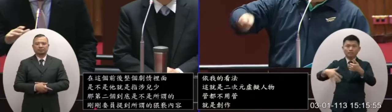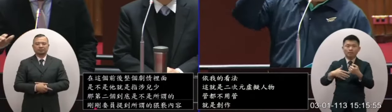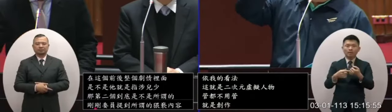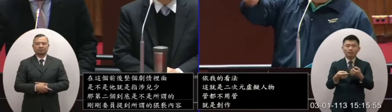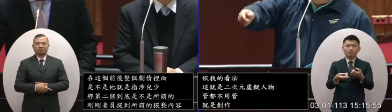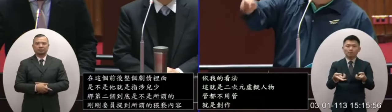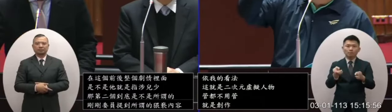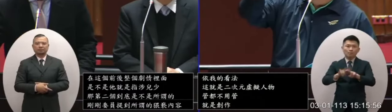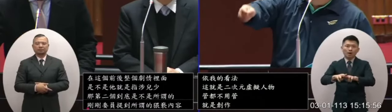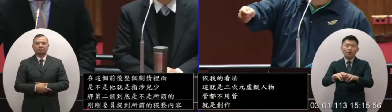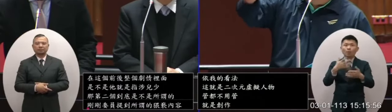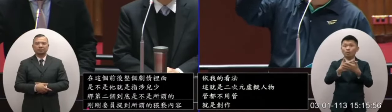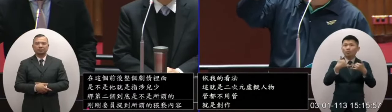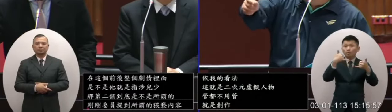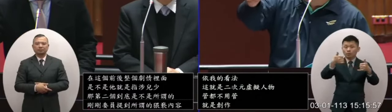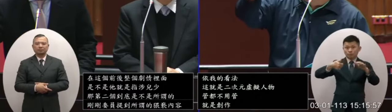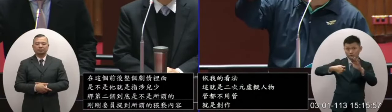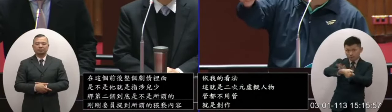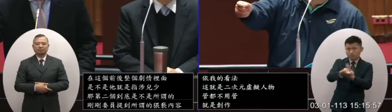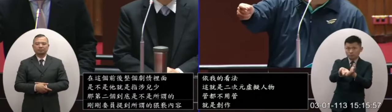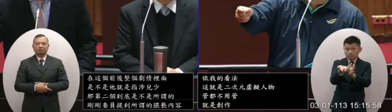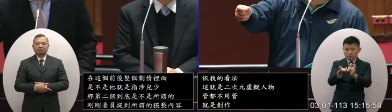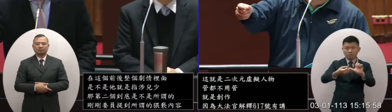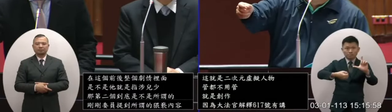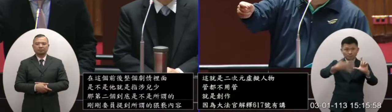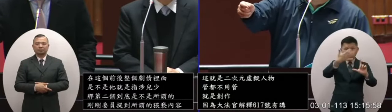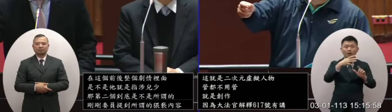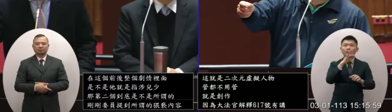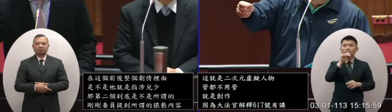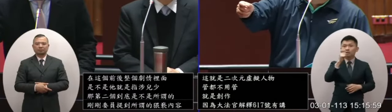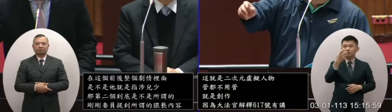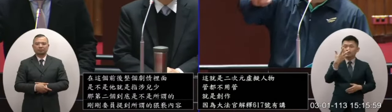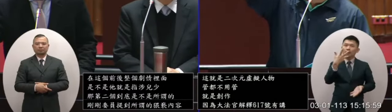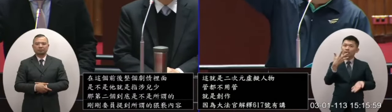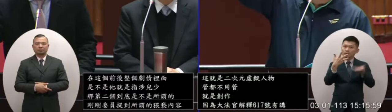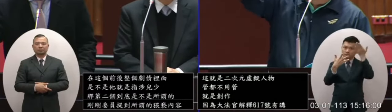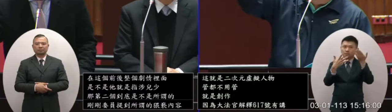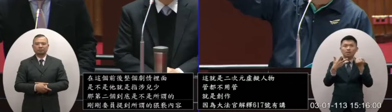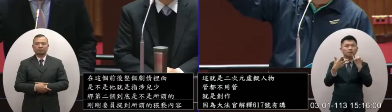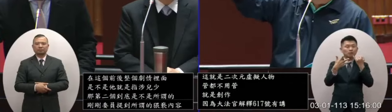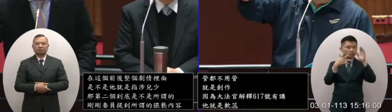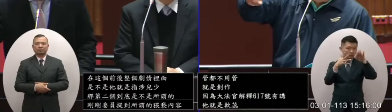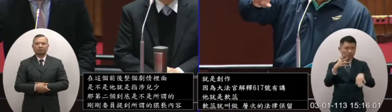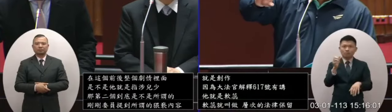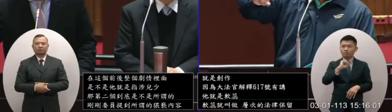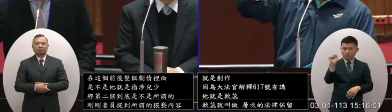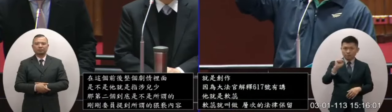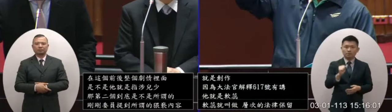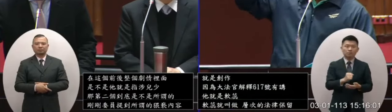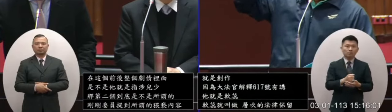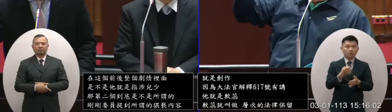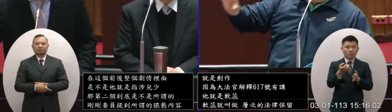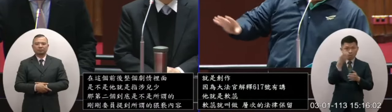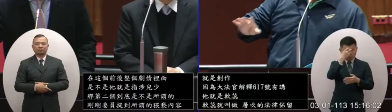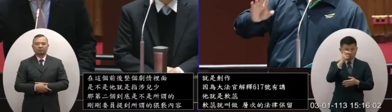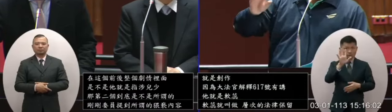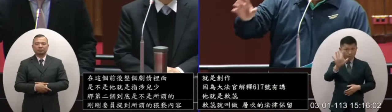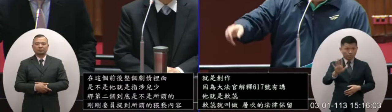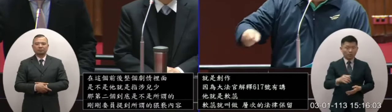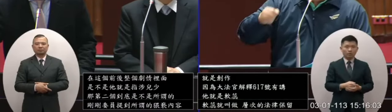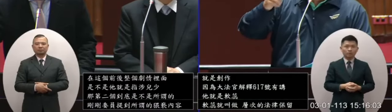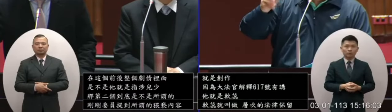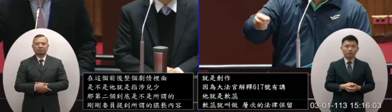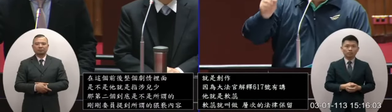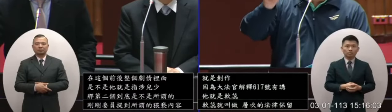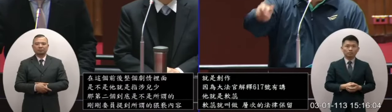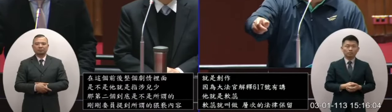装，它的网路必须要进去的时候告诉它是18禁，哦，它的管理是到这里哦，它不是在。后你用